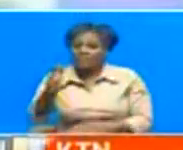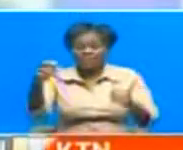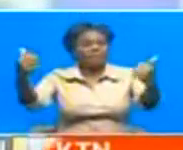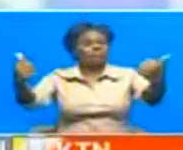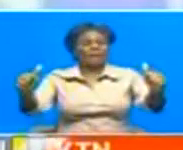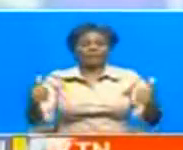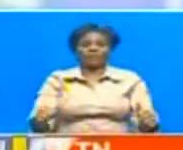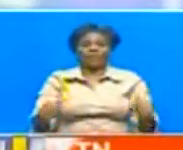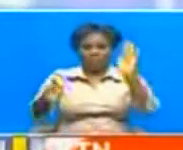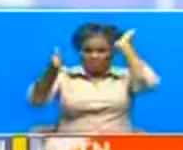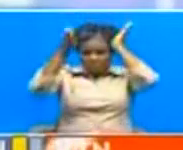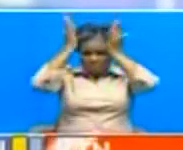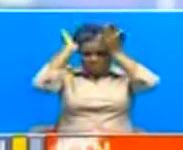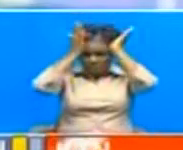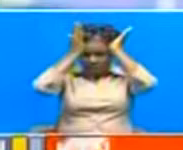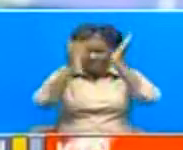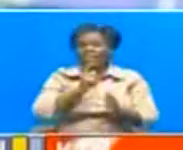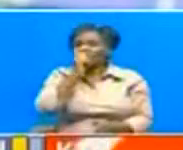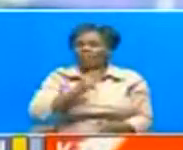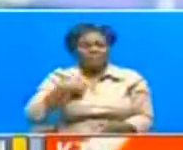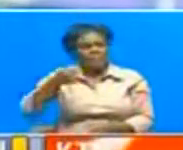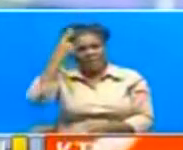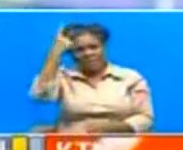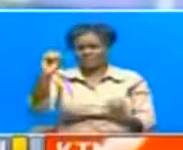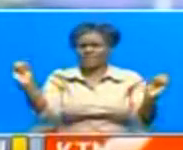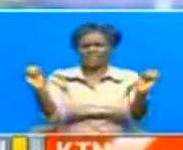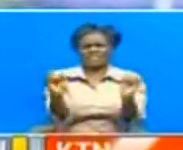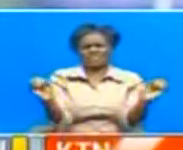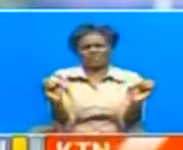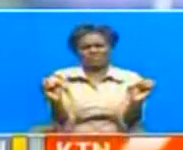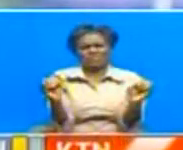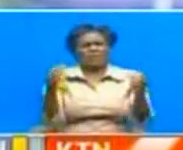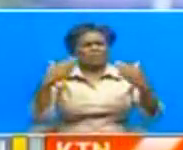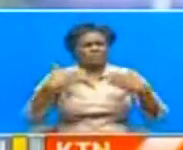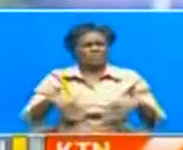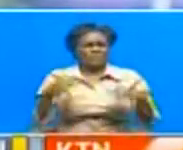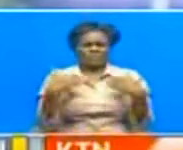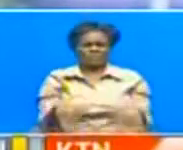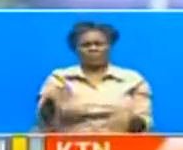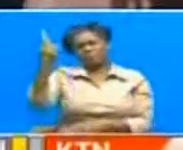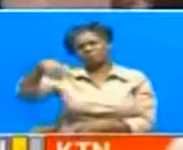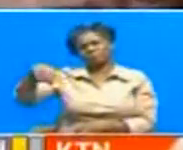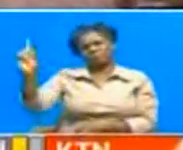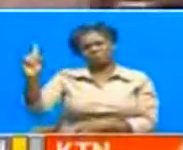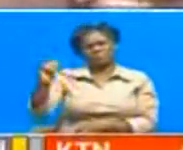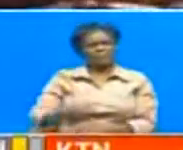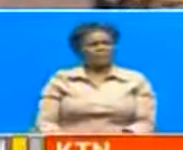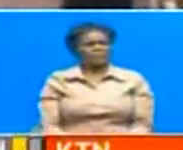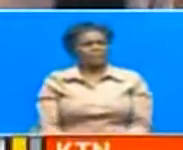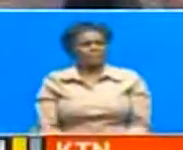ya punda. So yani sijui kwa nini watu wa Nakuru wali approve kitu kama hiyo.